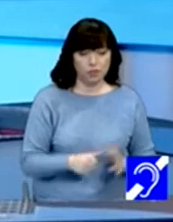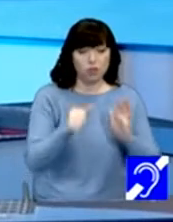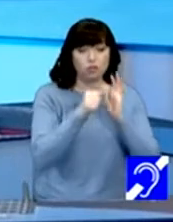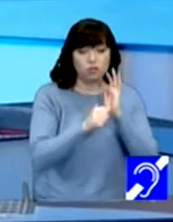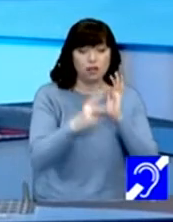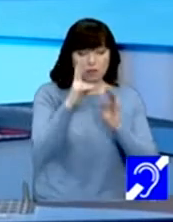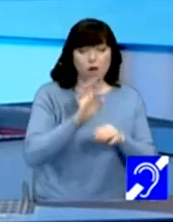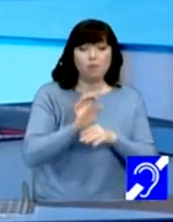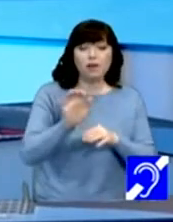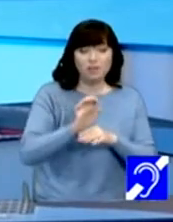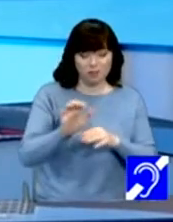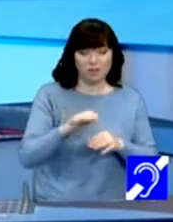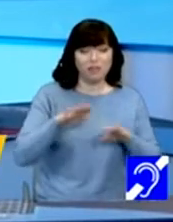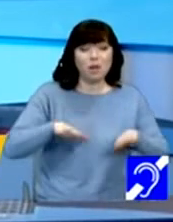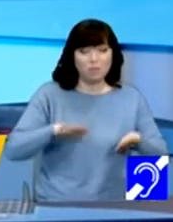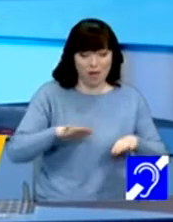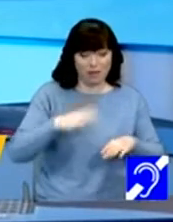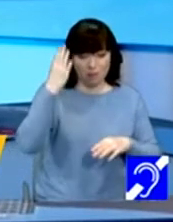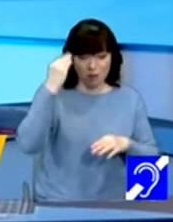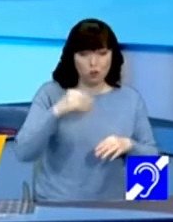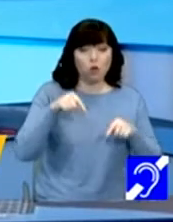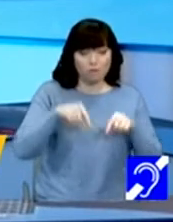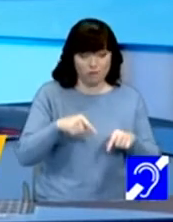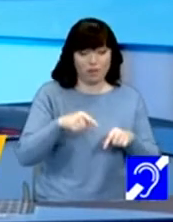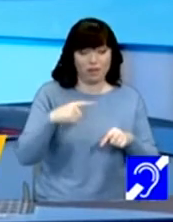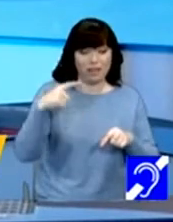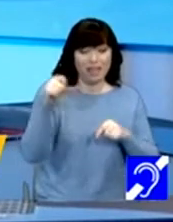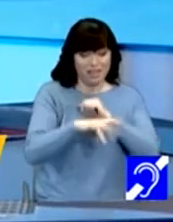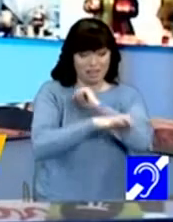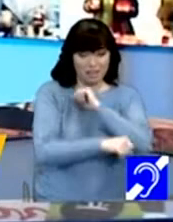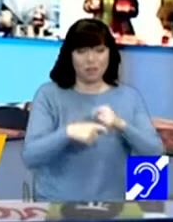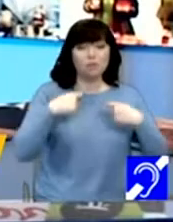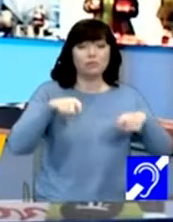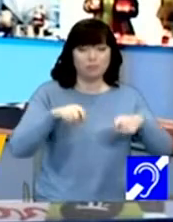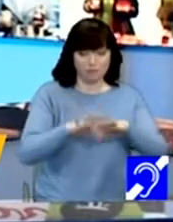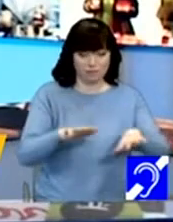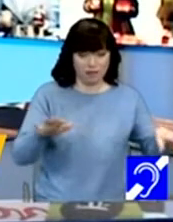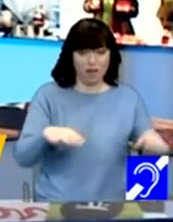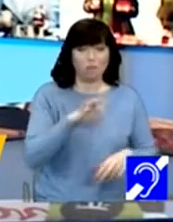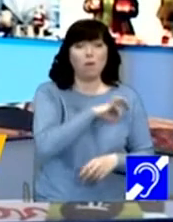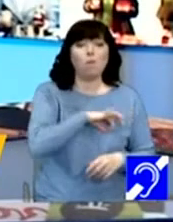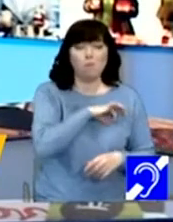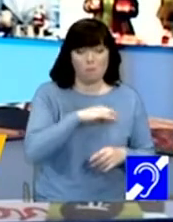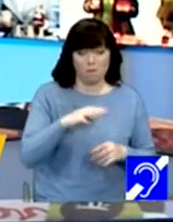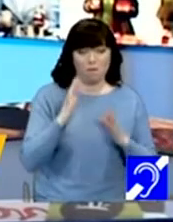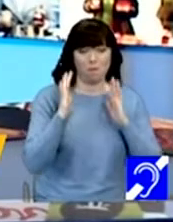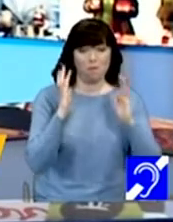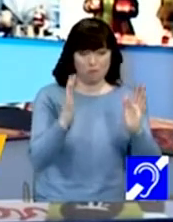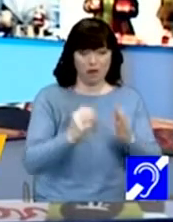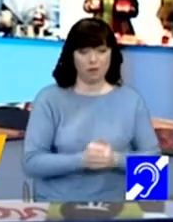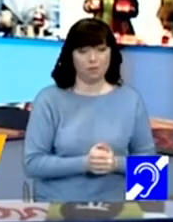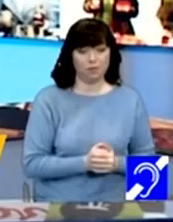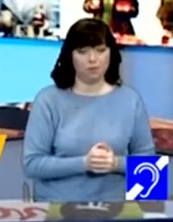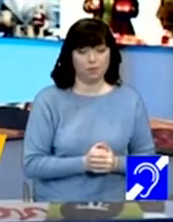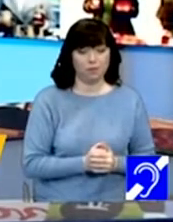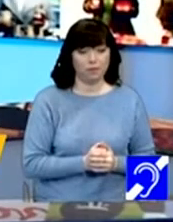62 de producători autohtoni participă în acest sfârșit de săptămână la Târgul Mărțișor-Dulcișor, organizat în Parcul Aluneru, în sectorul Buiucan